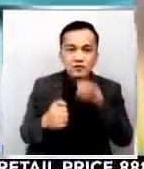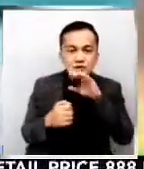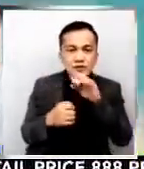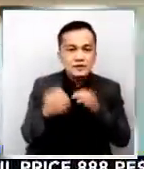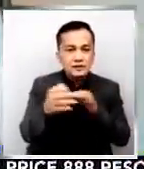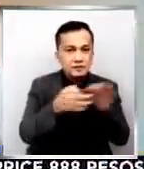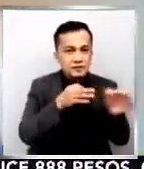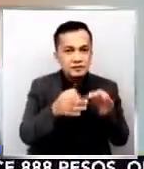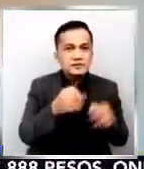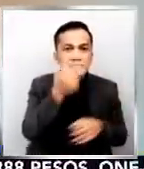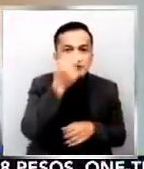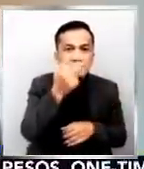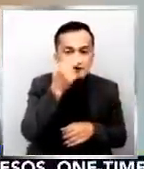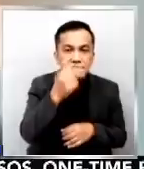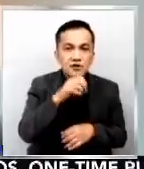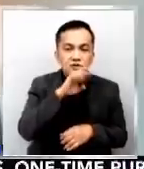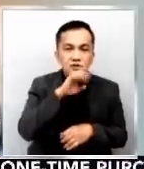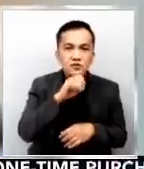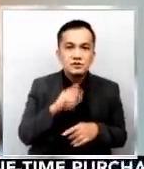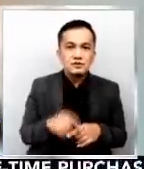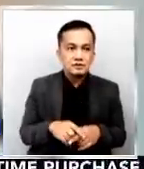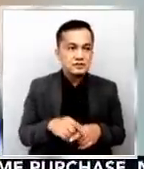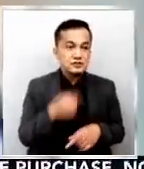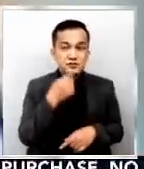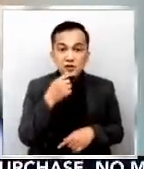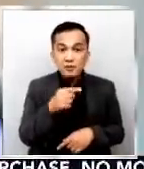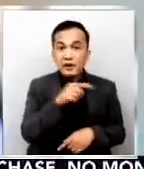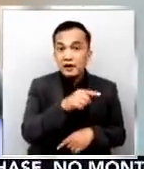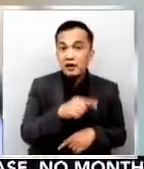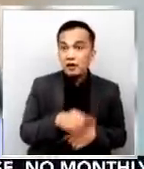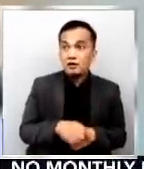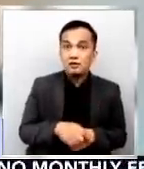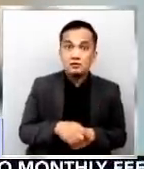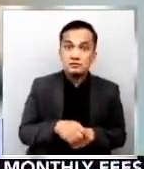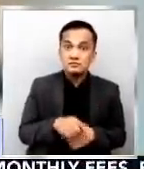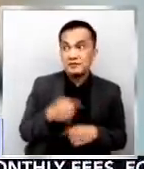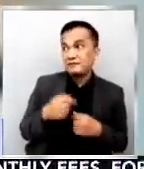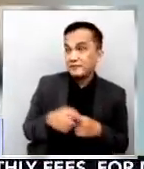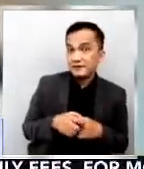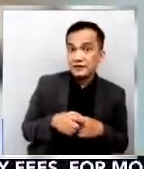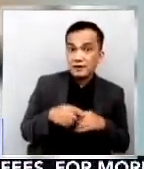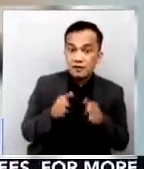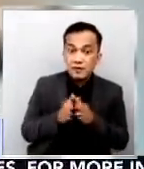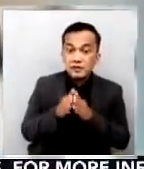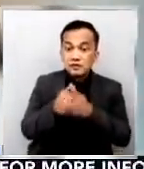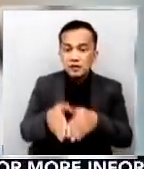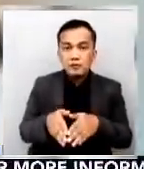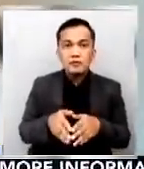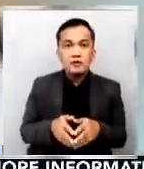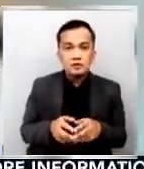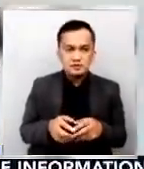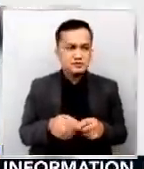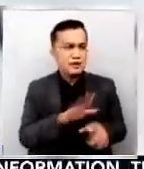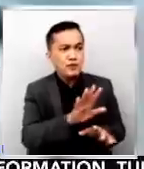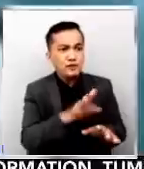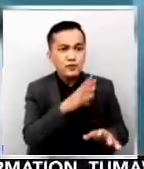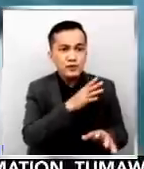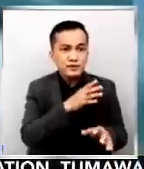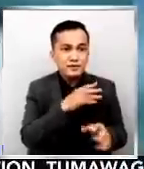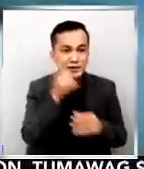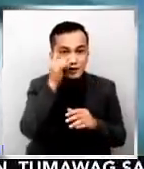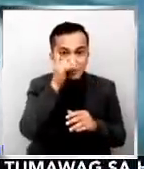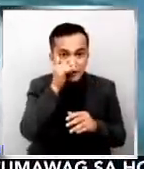Lola. Kasi sinabi lang niya po nga, kailang magdadive ako, kaya sinabi namin, sandali, magbibidyo tayo.